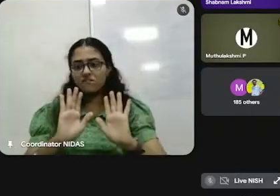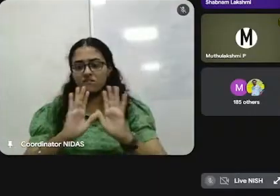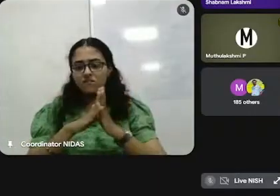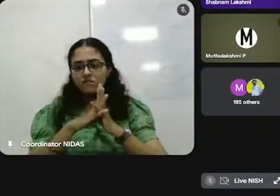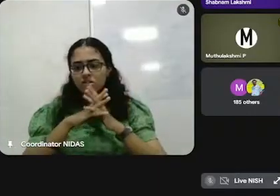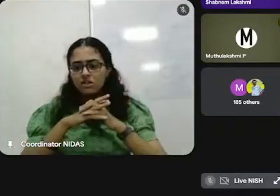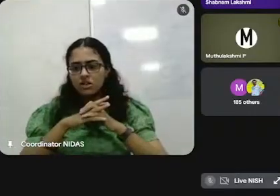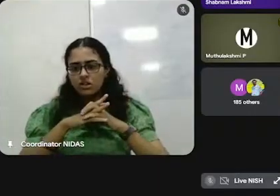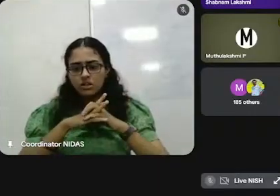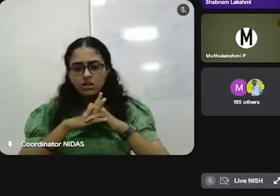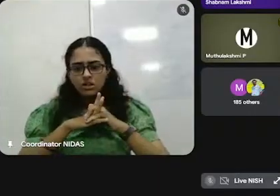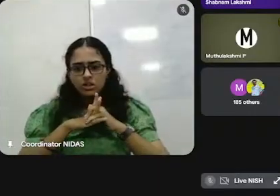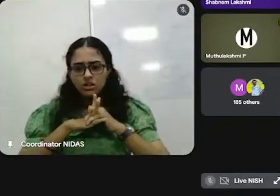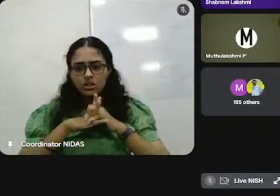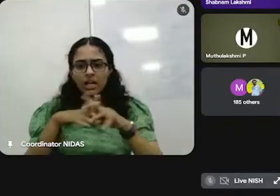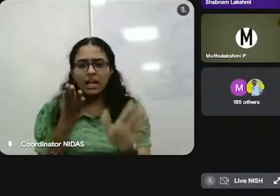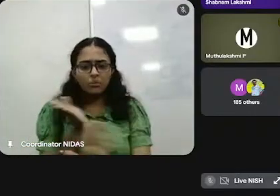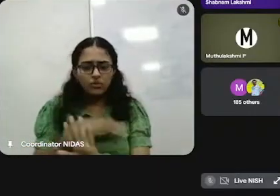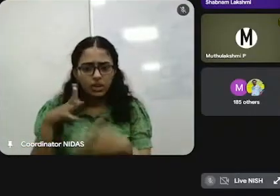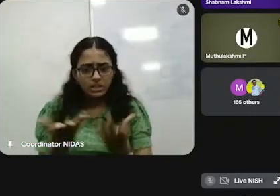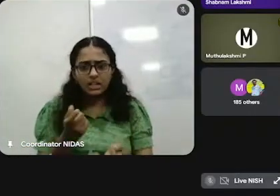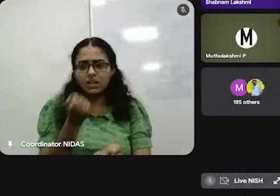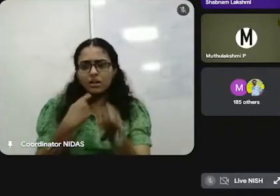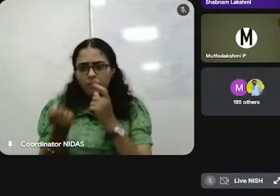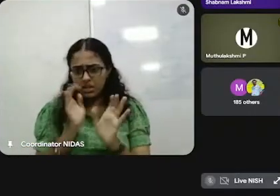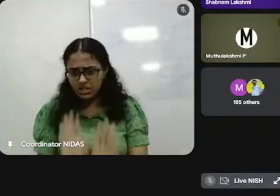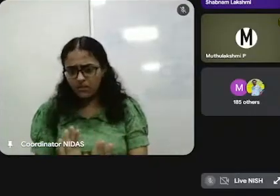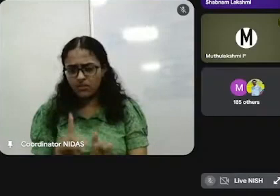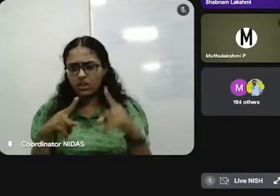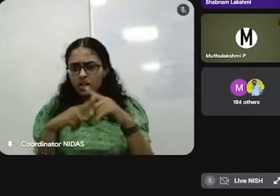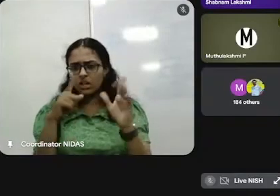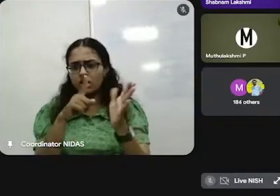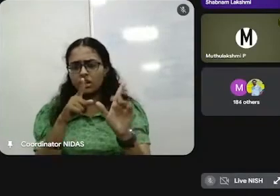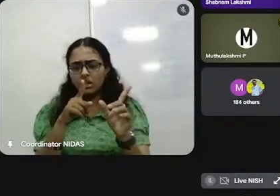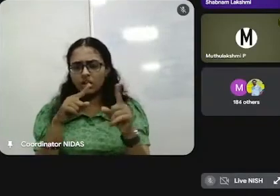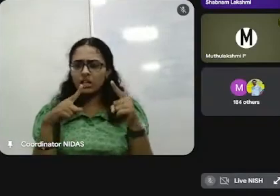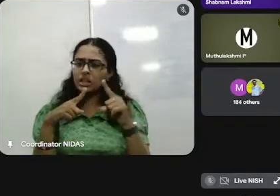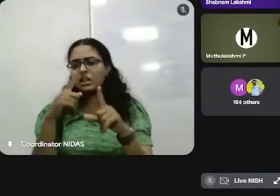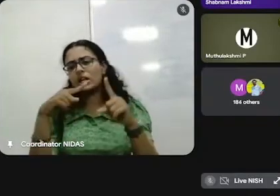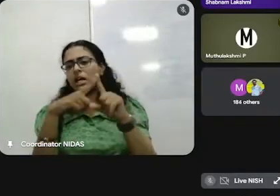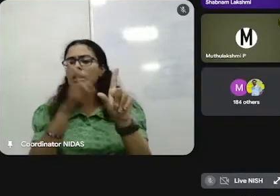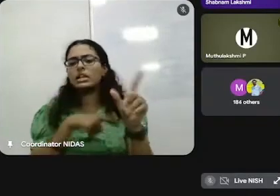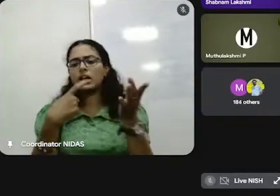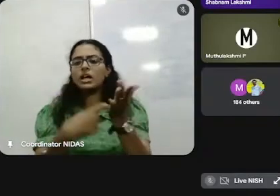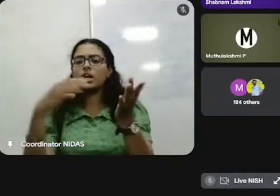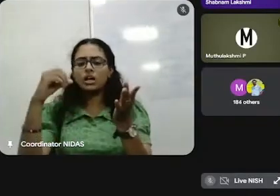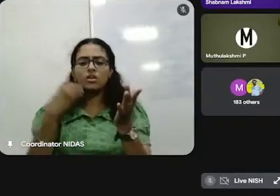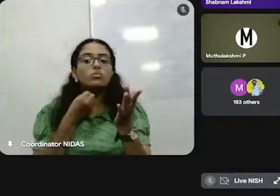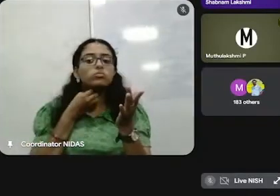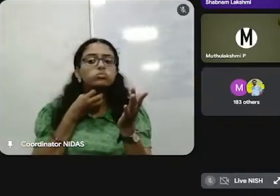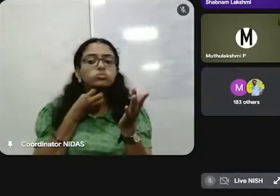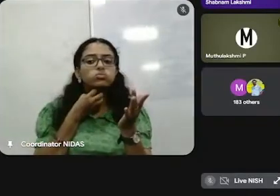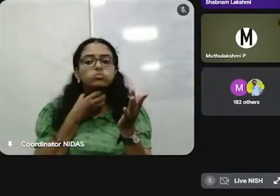അങ്ങനെ തോന്നിയിട്ടുള്ളത്. മറ്റു മരുന്നുകൾ എന്തെങ്കിലും കഴിക്കുന്നുണ്ടായിരുന്നോ? തൈറോയിഡിന്റെ മാത്രം ഉണ്ടായിരുന്നുള്ളൂ അതോ? തൈറോയിഡിന്റെ മാത്രമേ കഴിച്ചിട്ടുണ്ടായിരുന്നുള്ളൂ. പെട്ടെന്ന് ഇങ്ങനെ